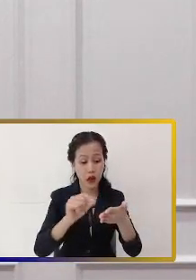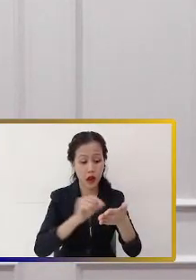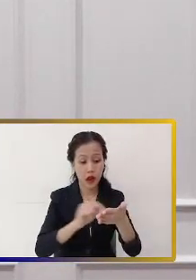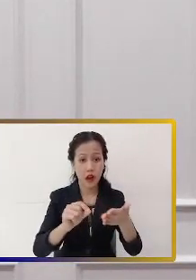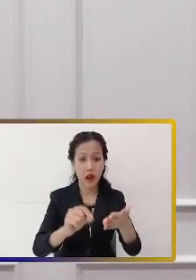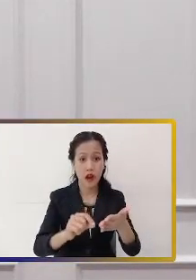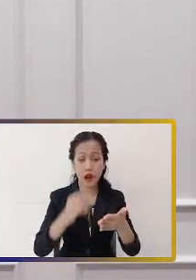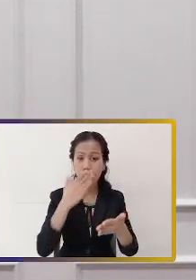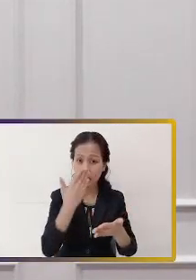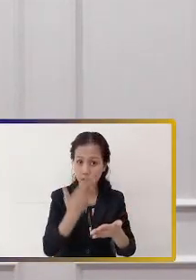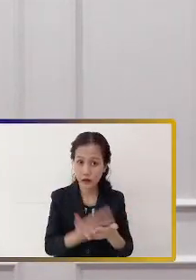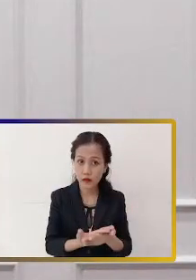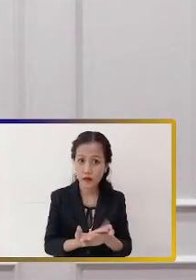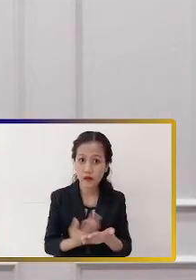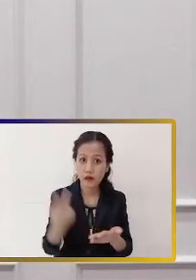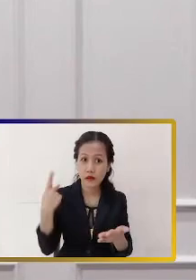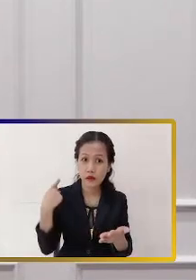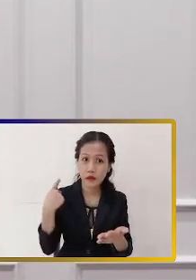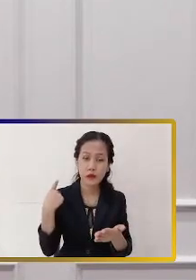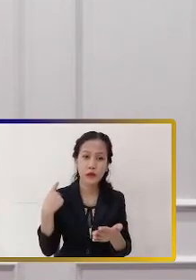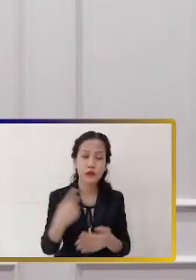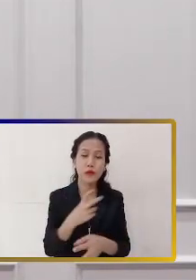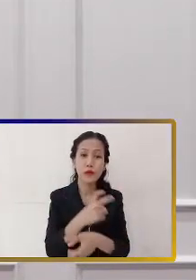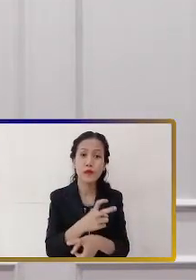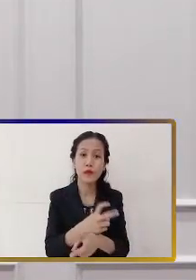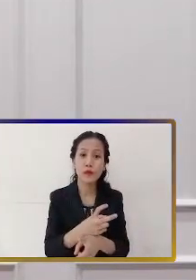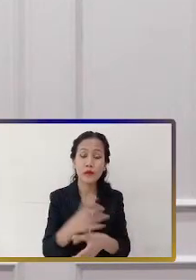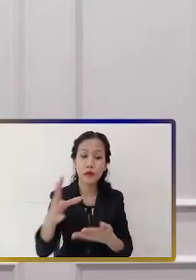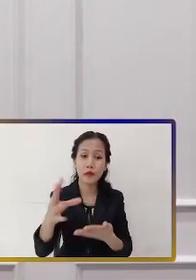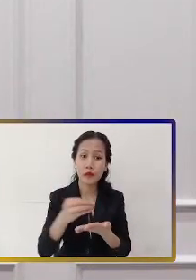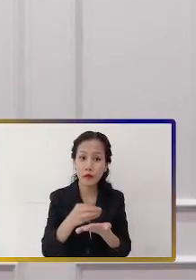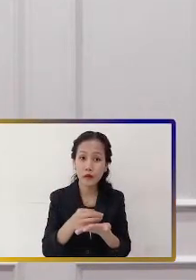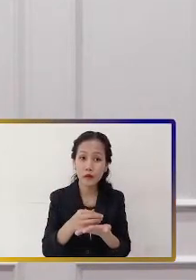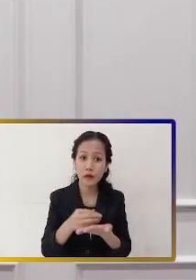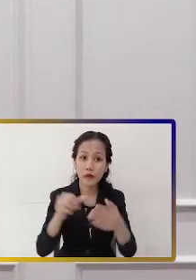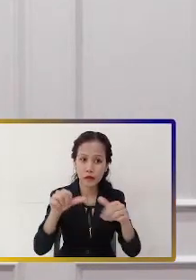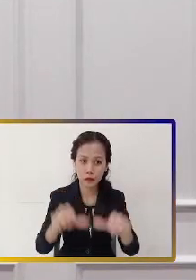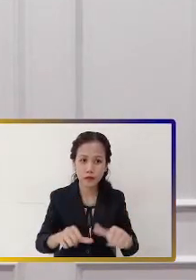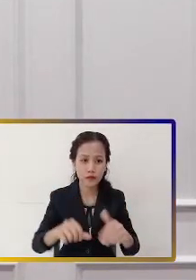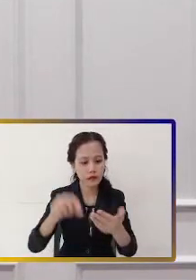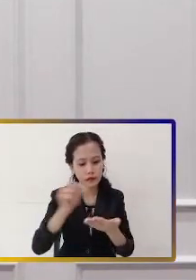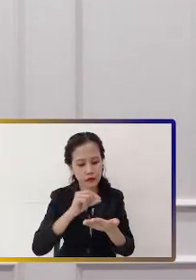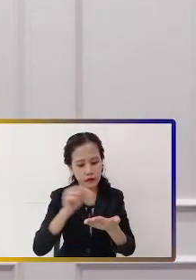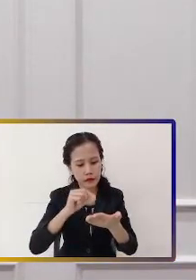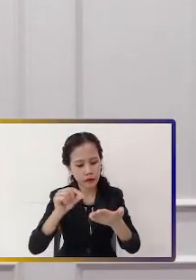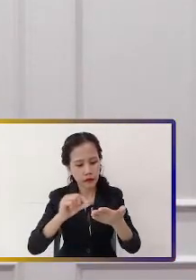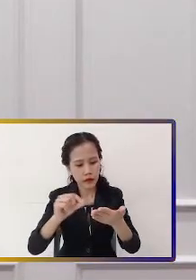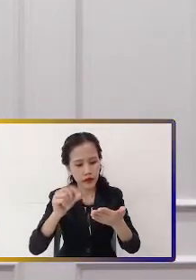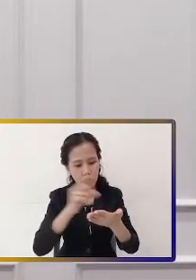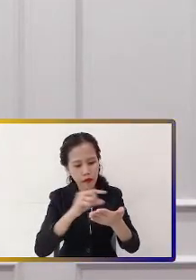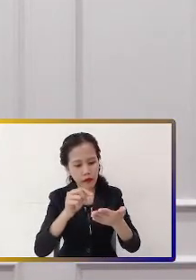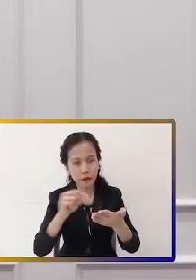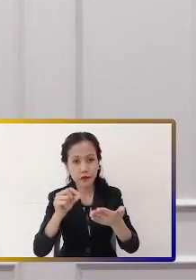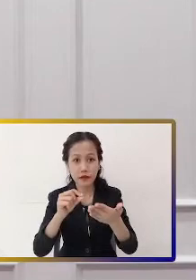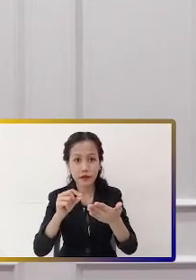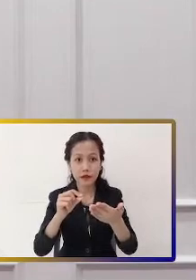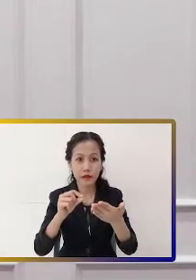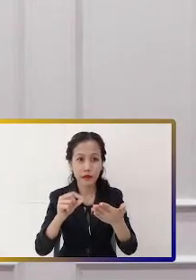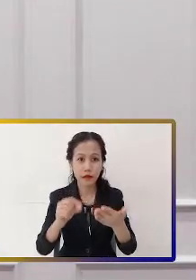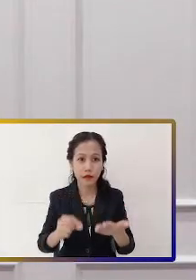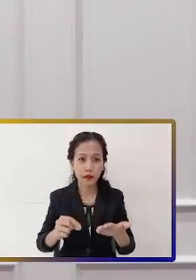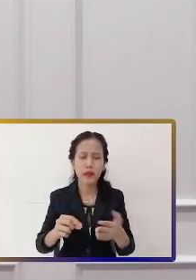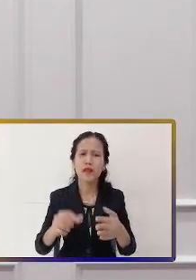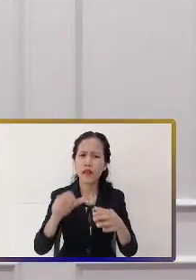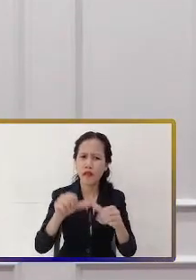copy, katulad na ngayon, dinidiscuss ko ito, pwede kang sumulat doon, pwede mong i-underline, so pwede mong ma-stretch